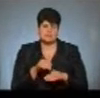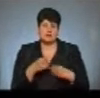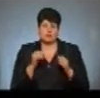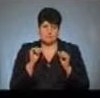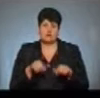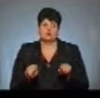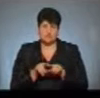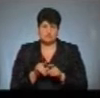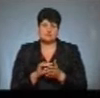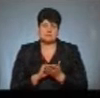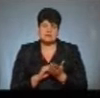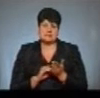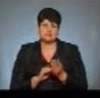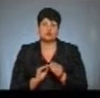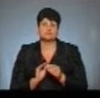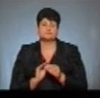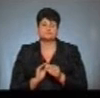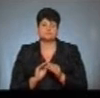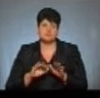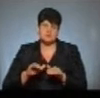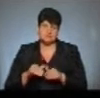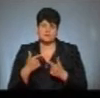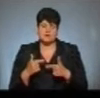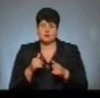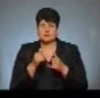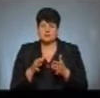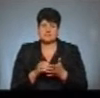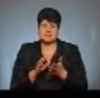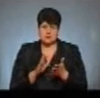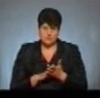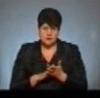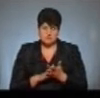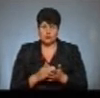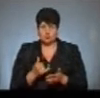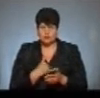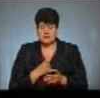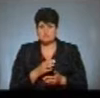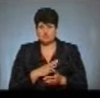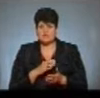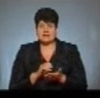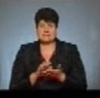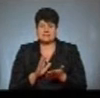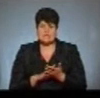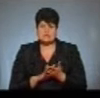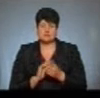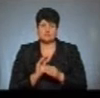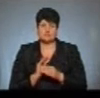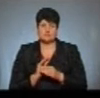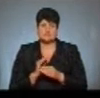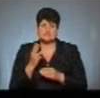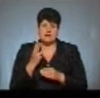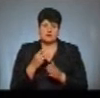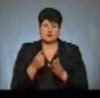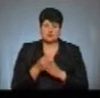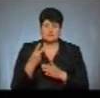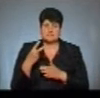також складати сесію додаткову, якщо вони не змогли зареєструватися. До речі, в нас тривала реєстрація ще на додаткову сесію з 3 по